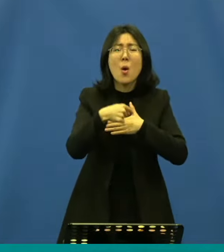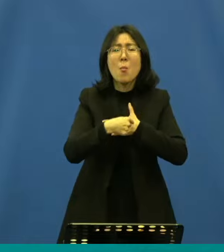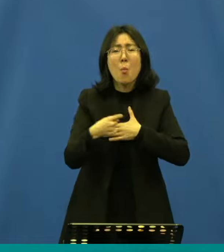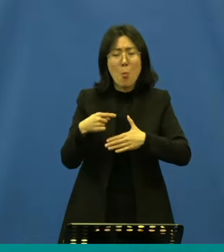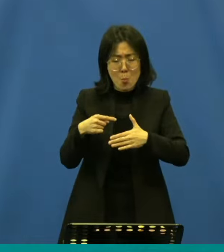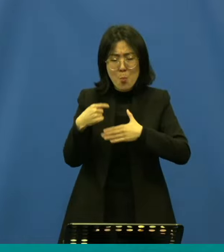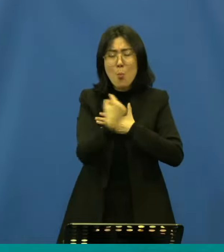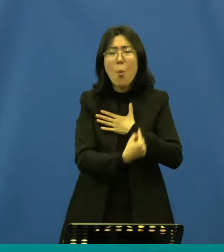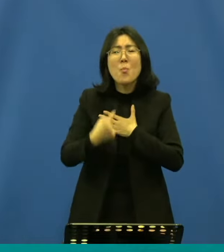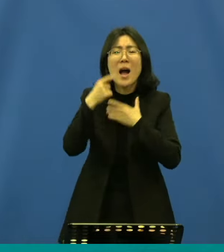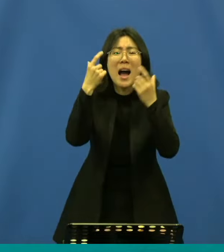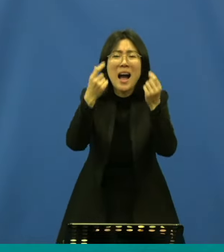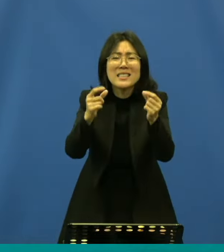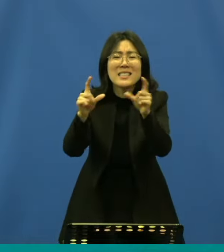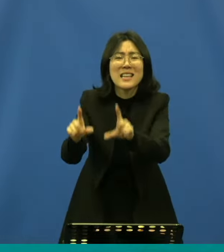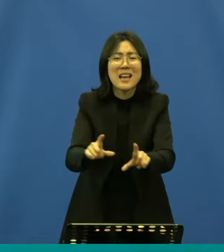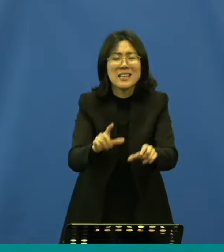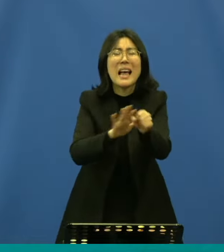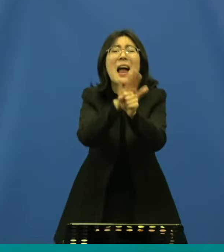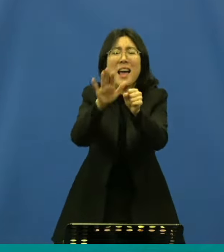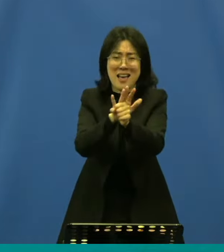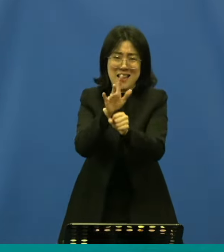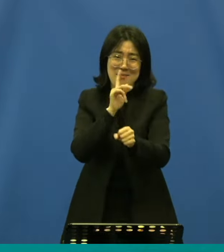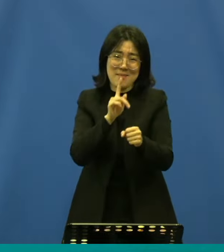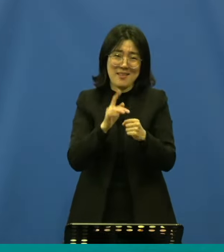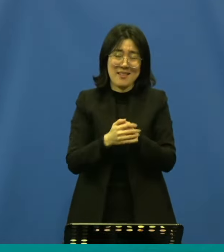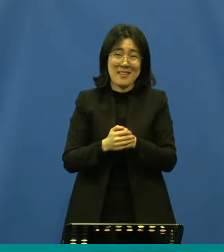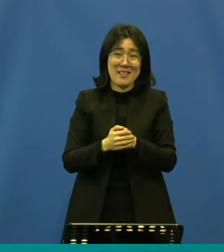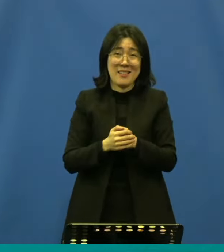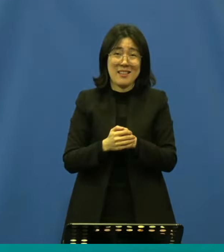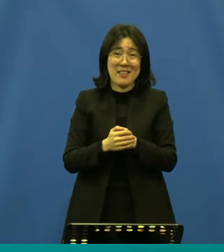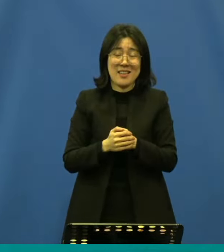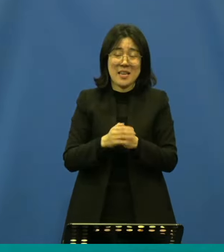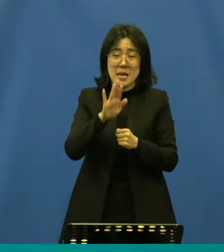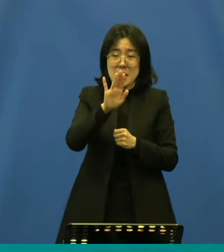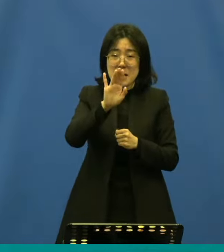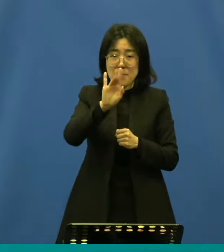이웃과 나는 하나지 분리될 수 없다는 거잖아요. 여기에 배타주의가 들어갈 길이 없어요.